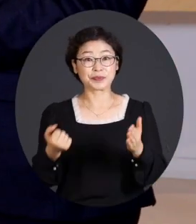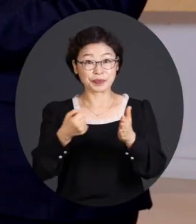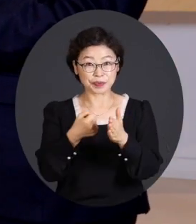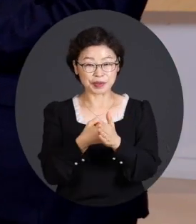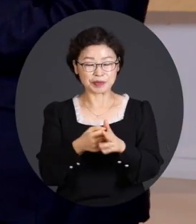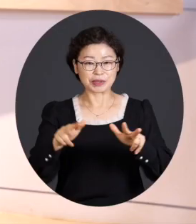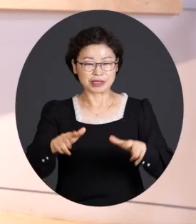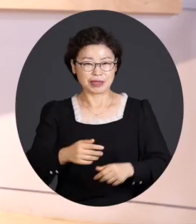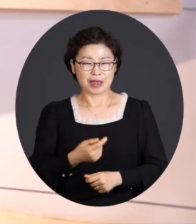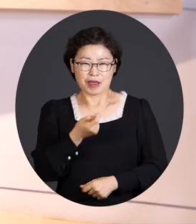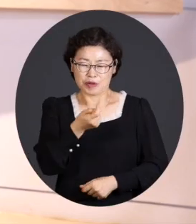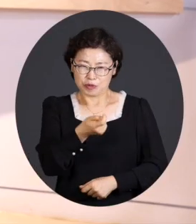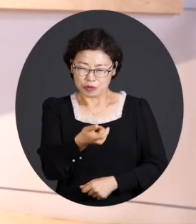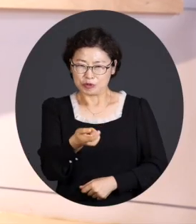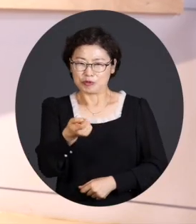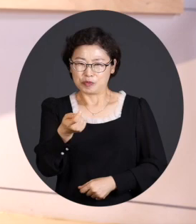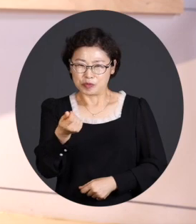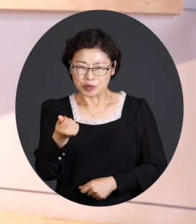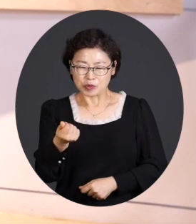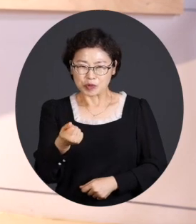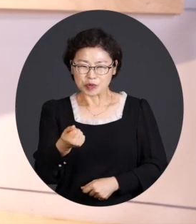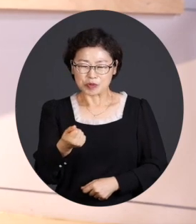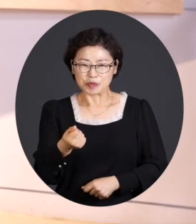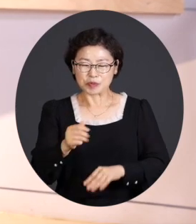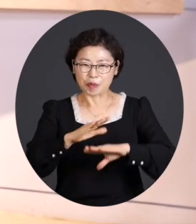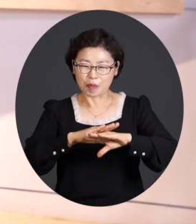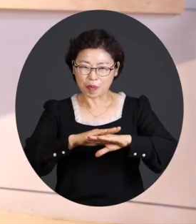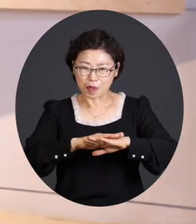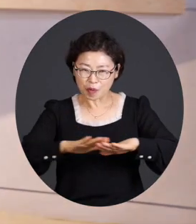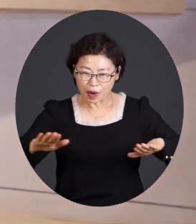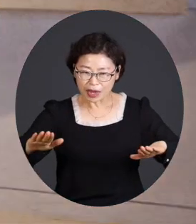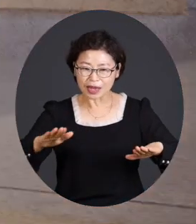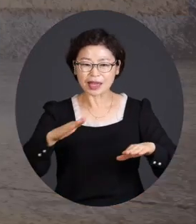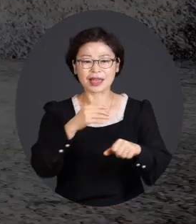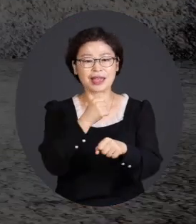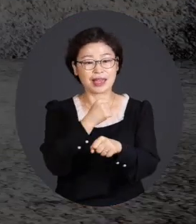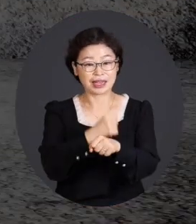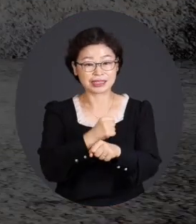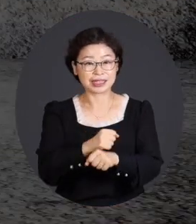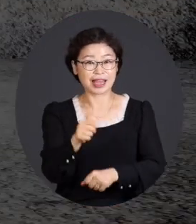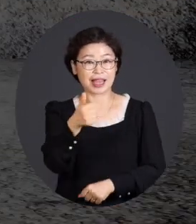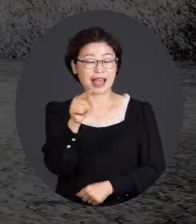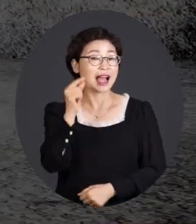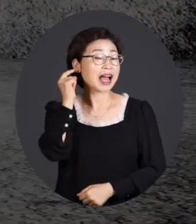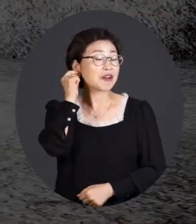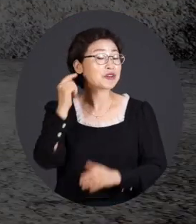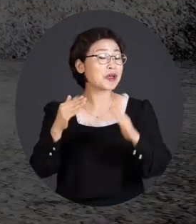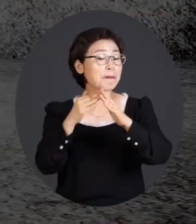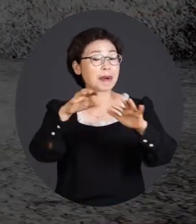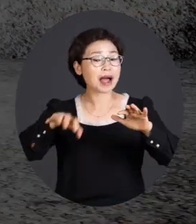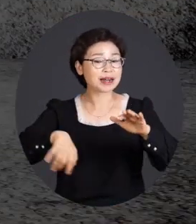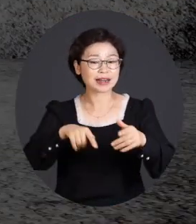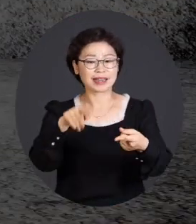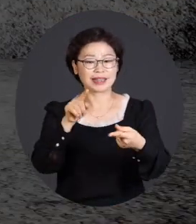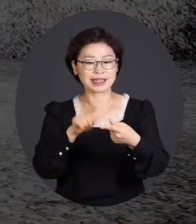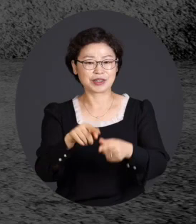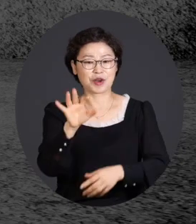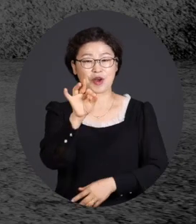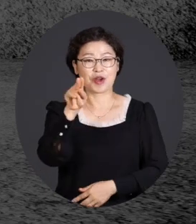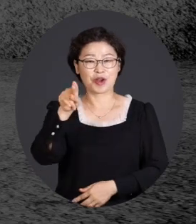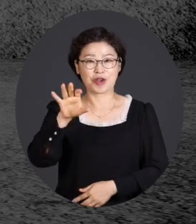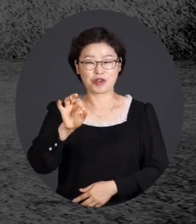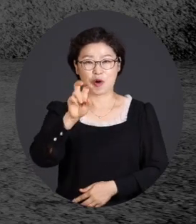이제 조심스럽게 화해 운동이 시작되는데, 그 화길이라고 하는 마을에서는 영모원이라는 유령